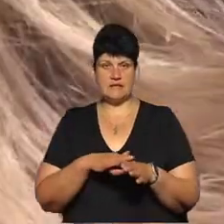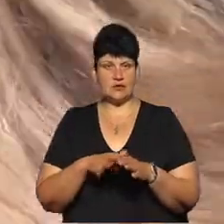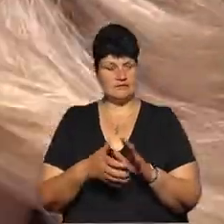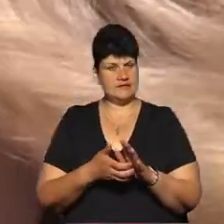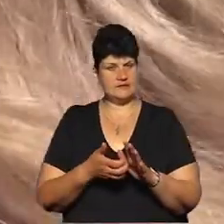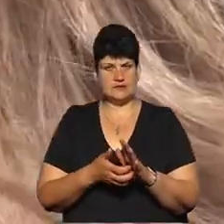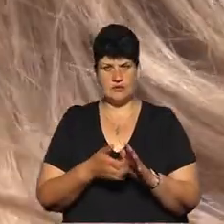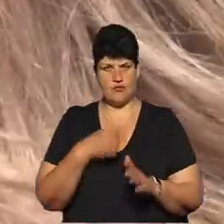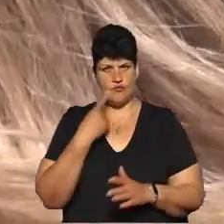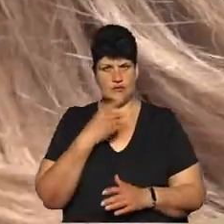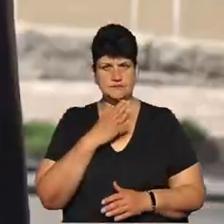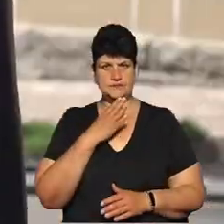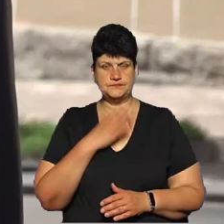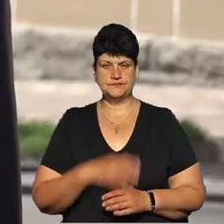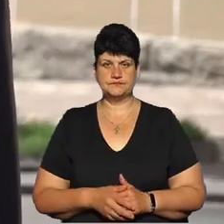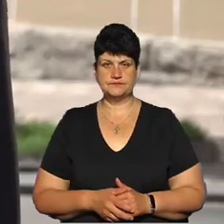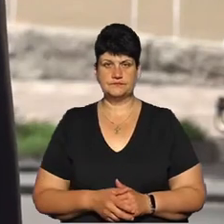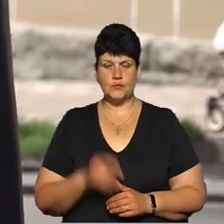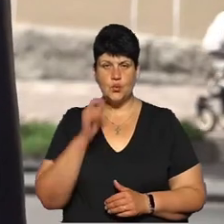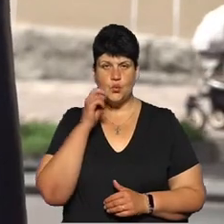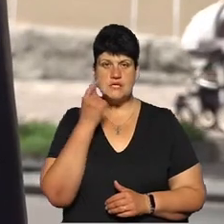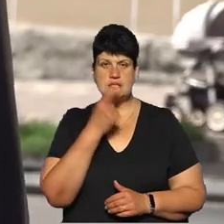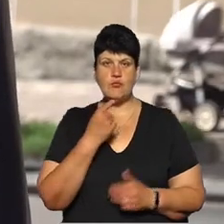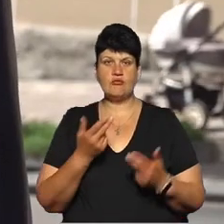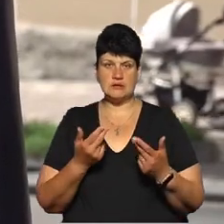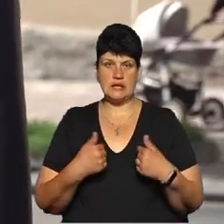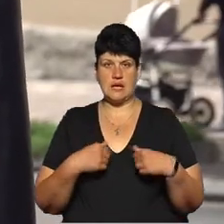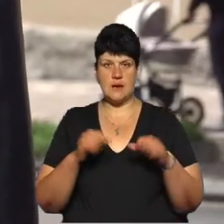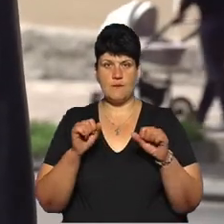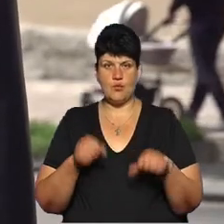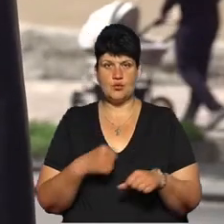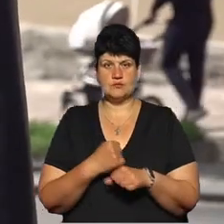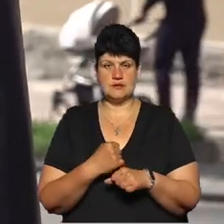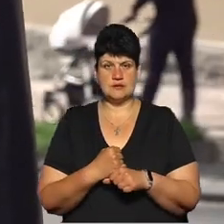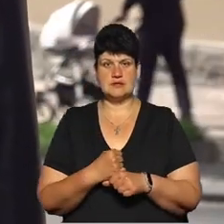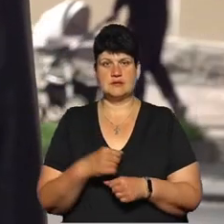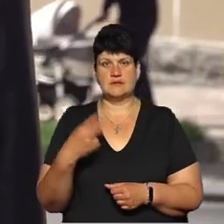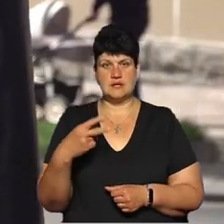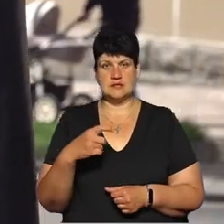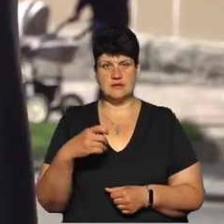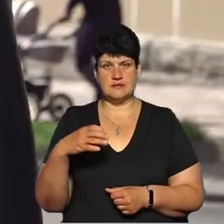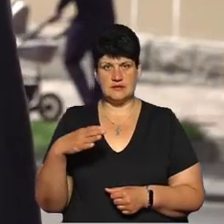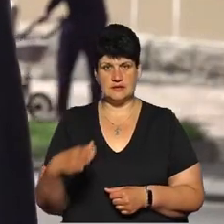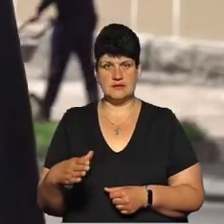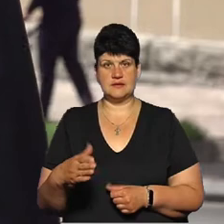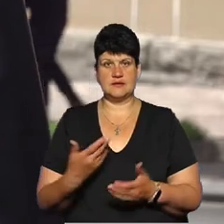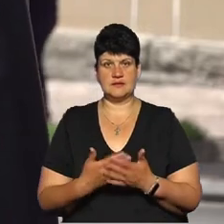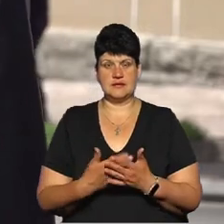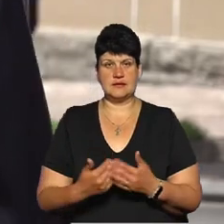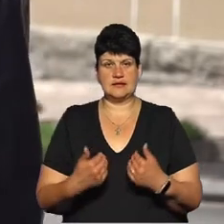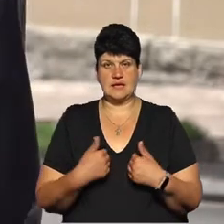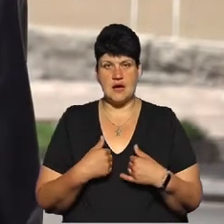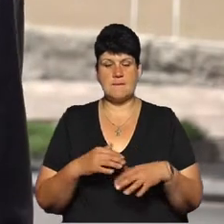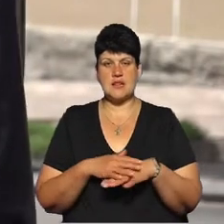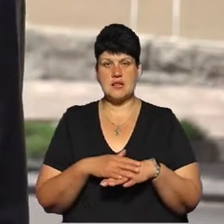недостатньо, вважає абітурієнтка. Українську мову, так, я можу зробити там за 20 хвилин. Наприклад, я